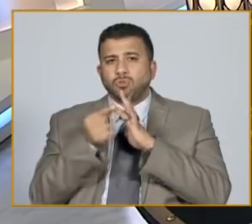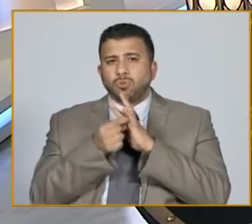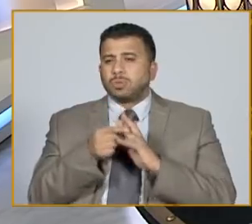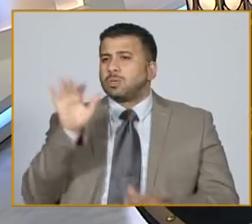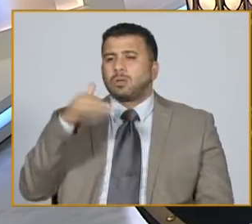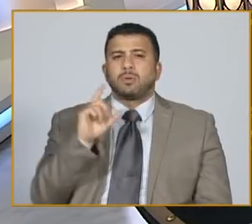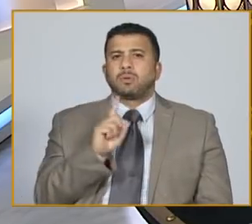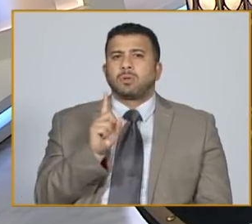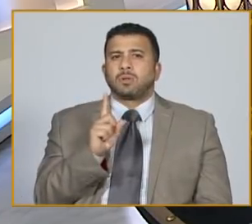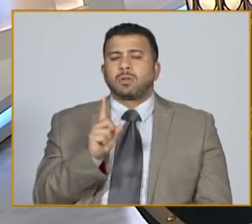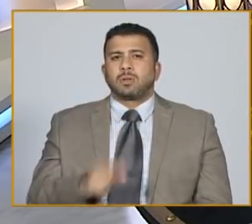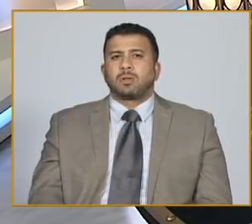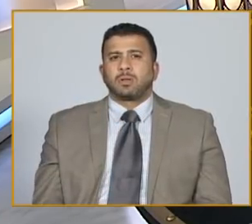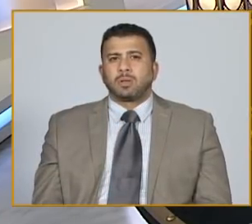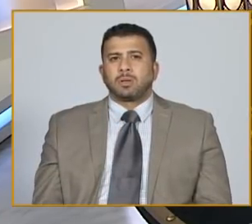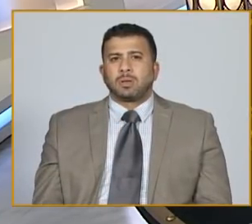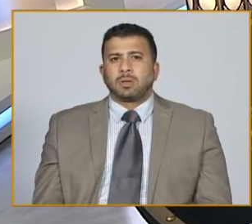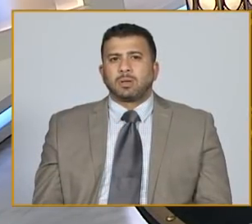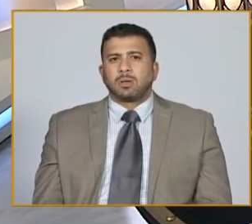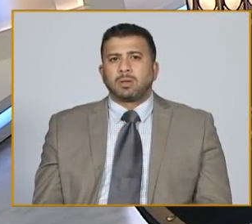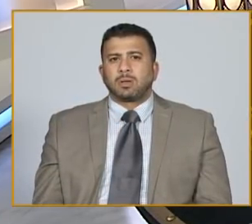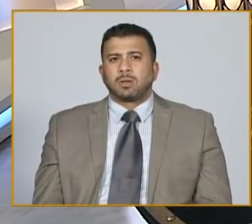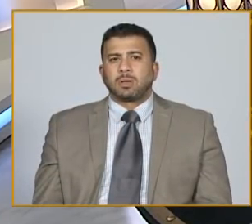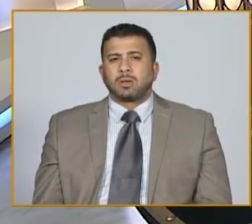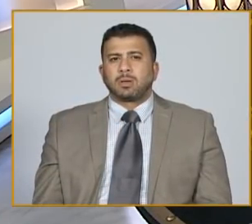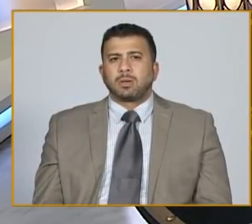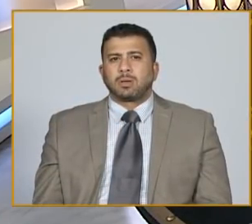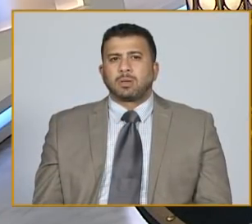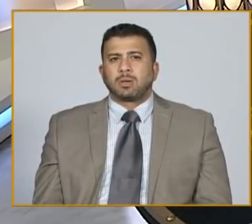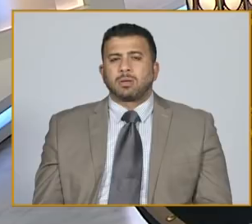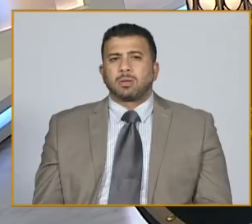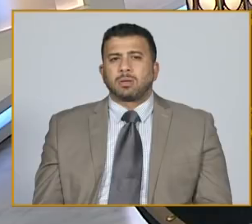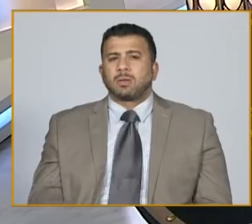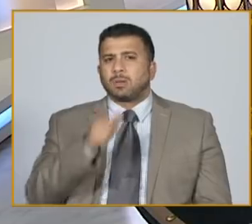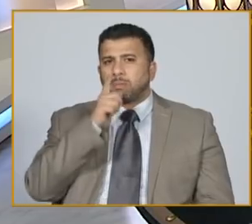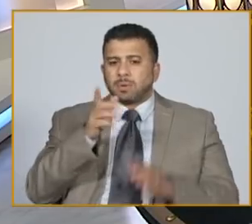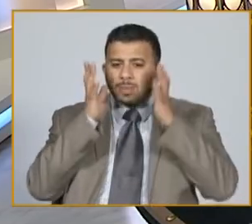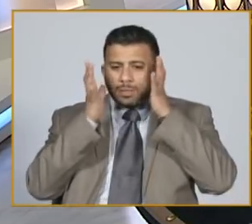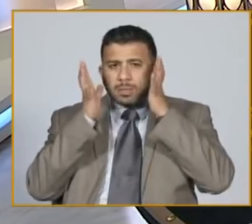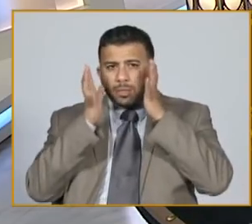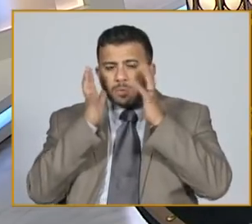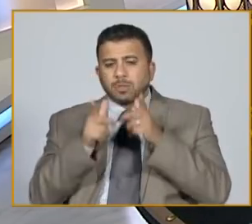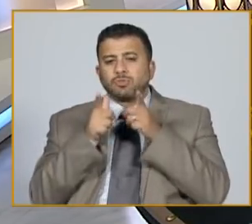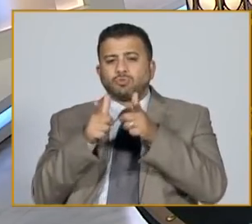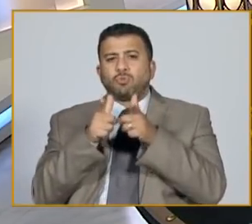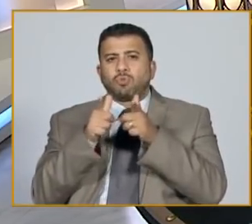بعد الصلاة بساعة، يعني عادي آخر الصلاة شيء يرجع جوزي ولا لا؟ يعني بعد صلاة الظهر بساعة يرجع؟